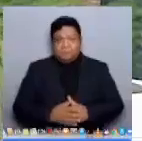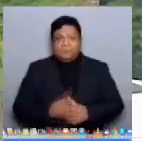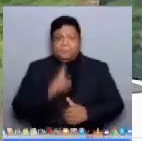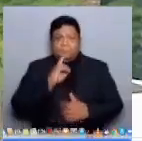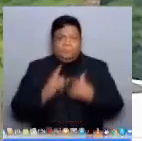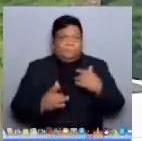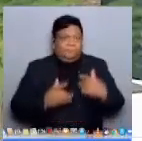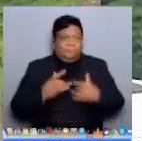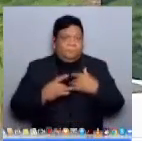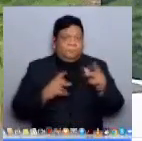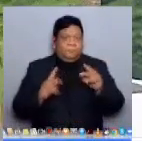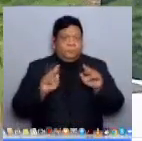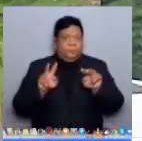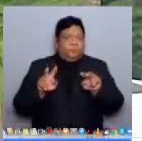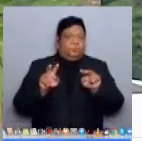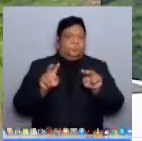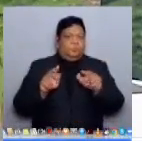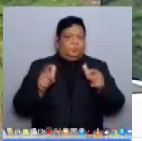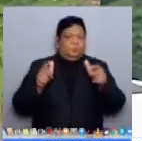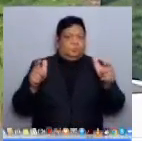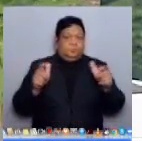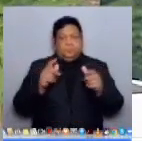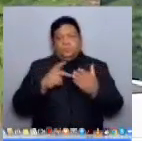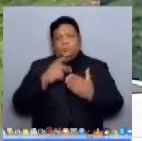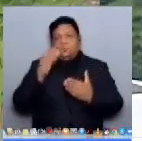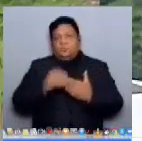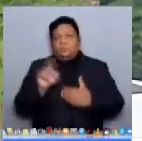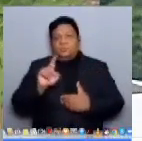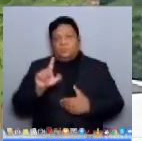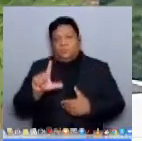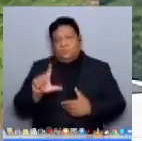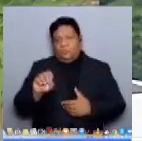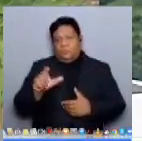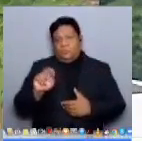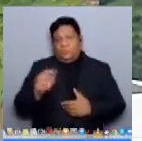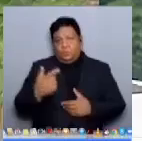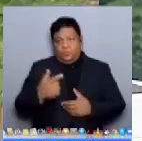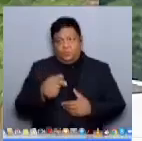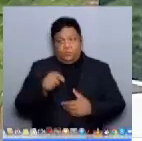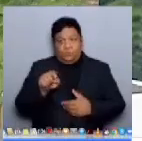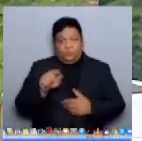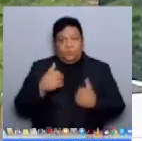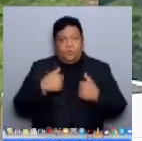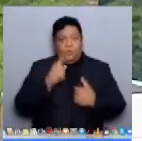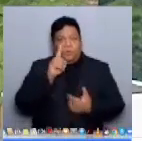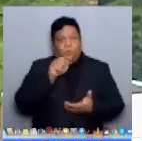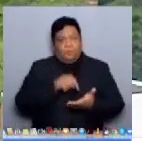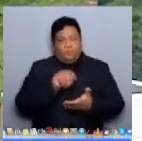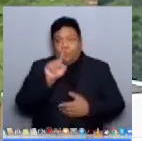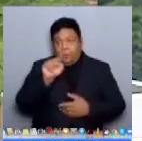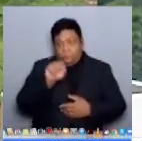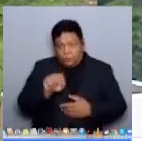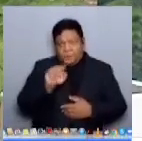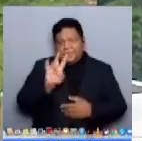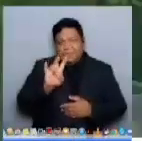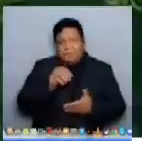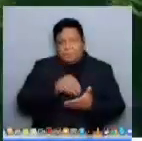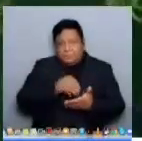Dambuhalang Adventure Serie na Lolo. Ang trailer nito may mayigit 1.7 million views online. Yan ang unang chika ni Nelson Canlas.